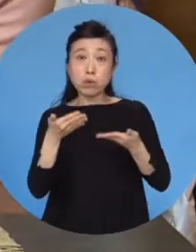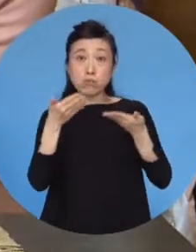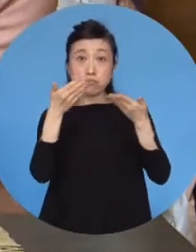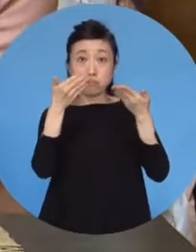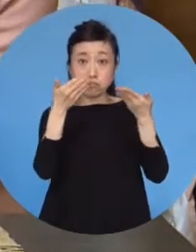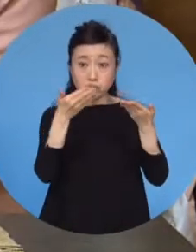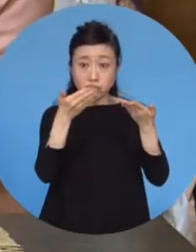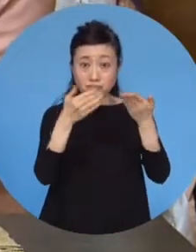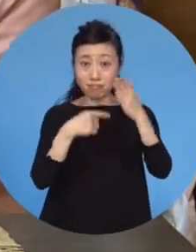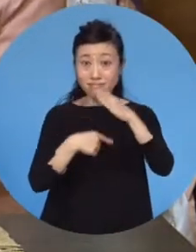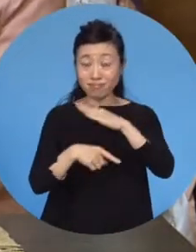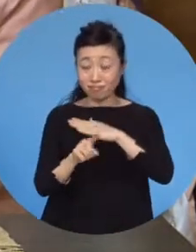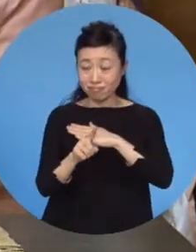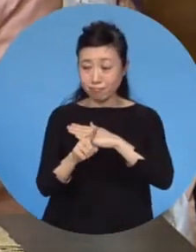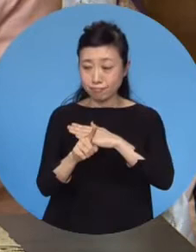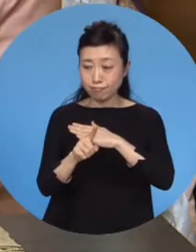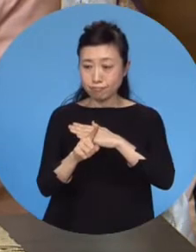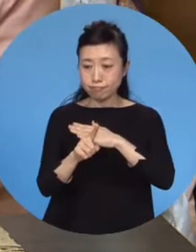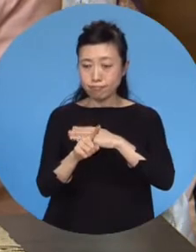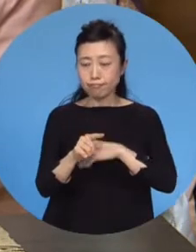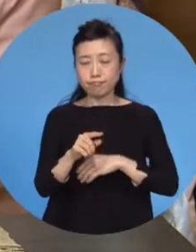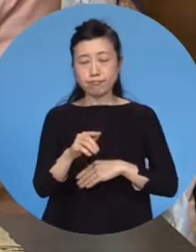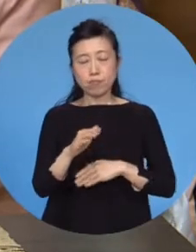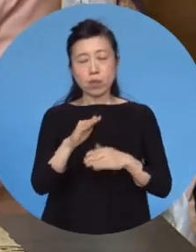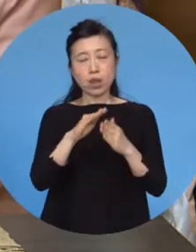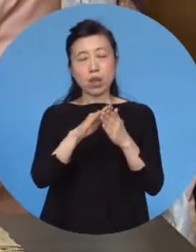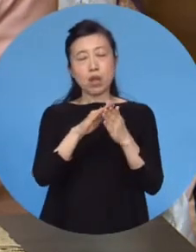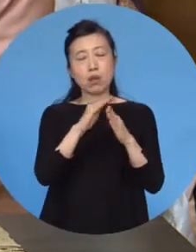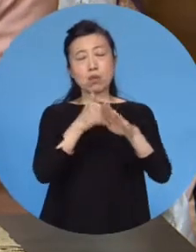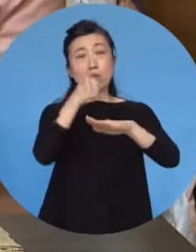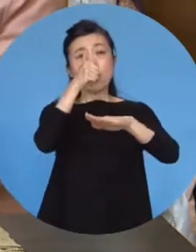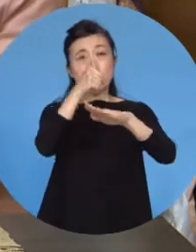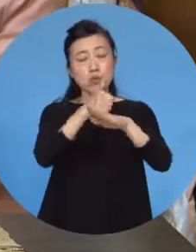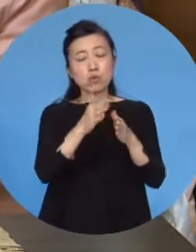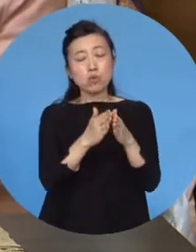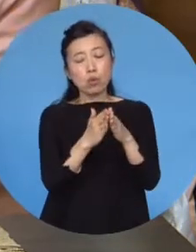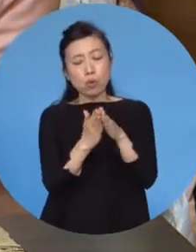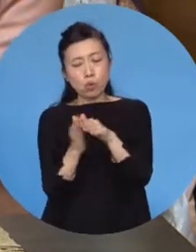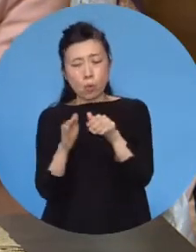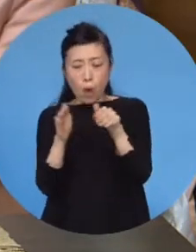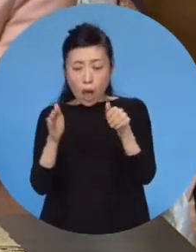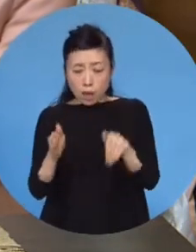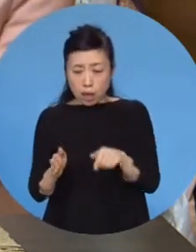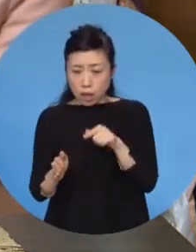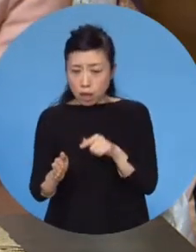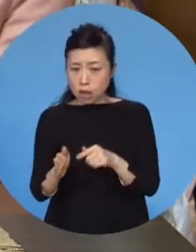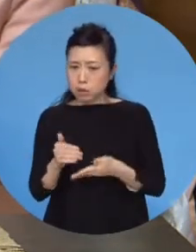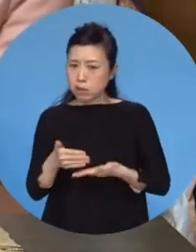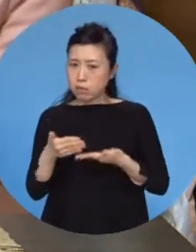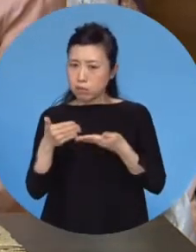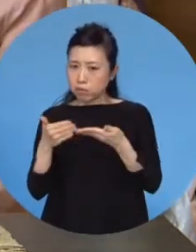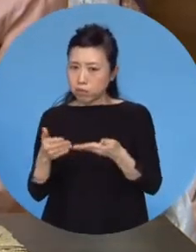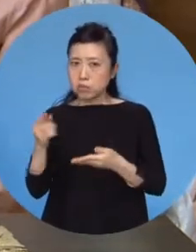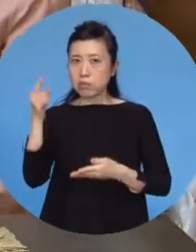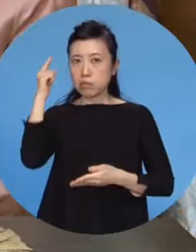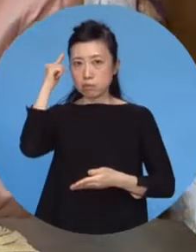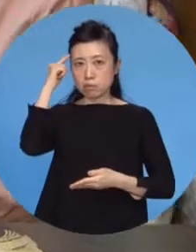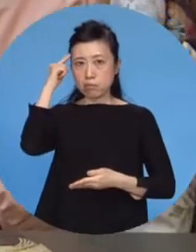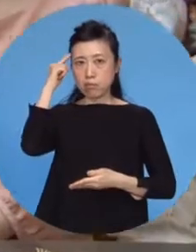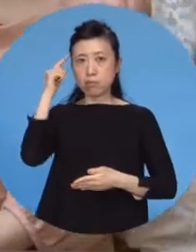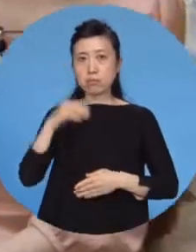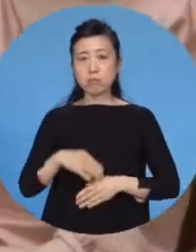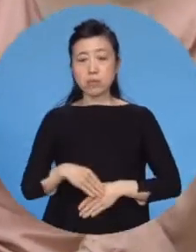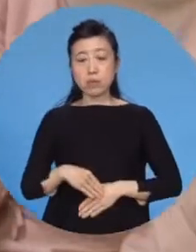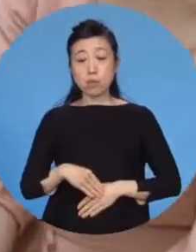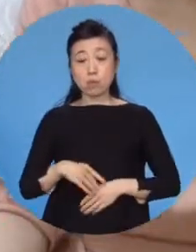を備えに行っていたんじゃないかということ。 族長の霊、 霊 お墓、はあ、お墓、はあ、これが一